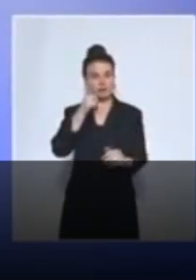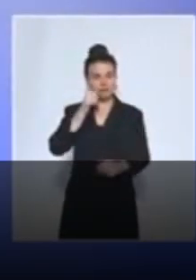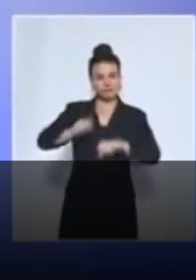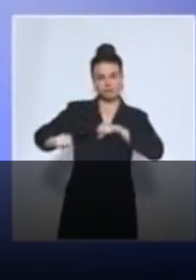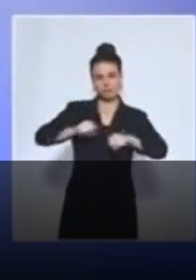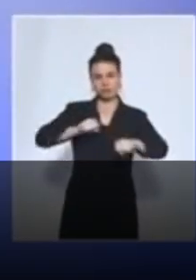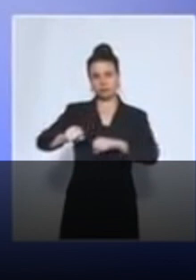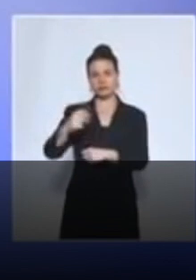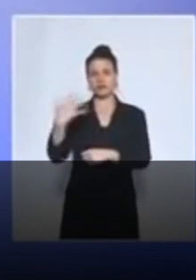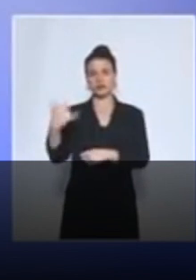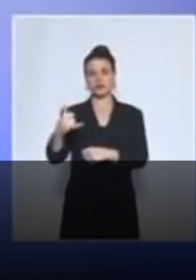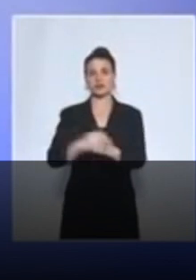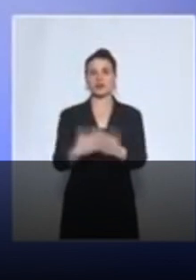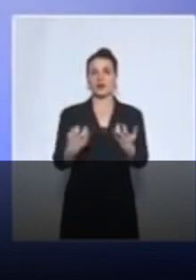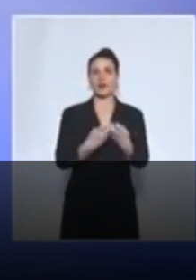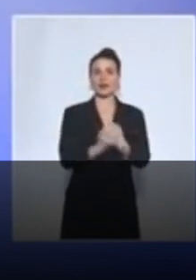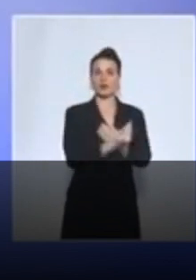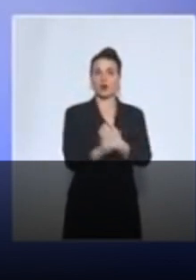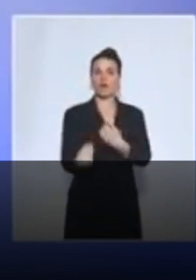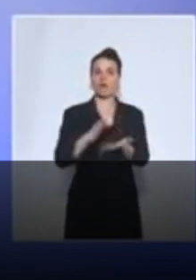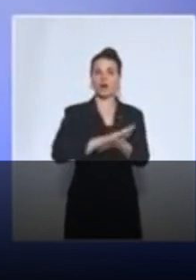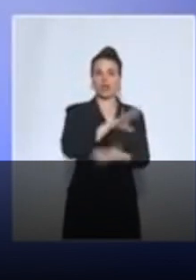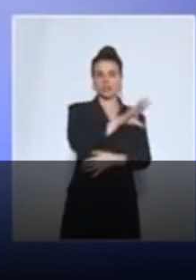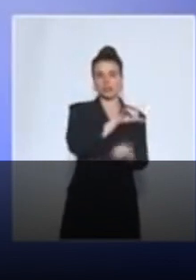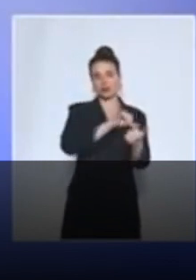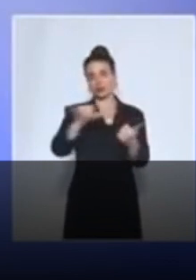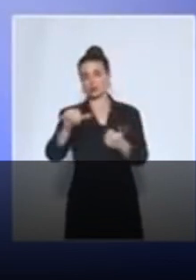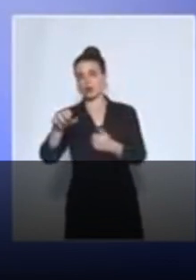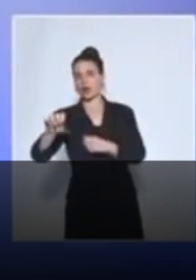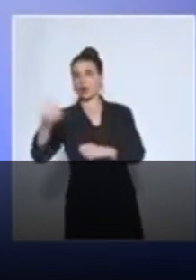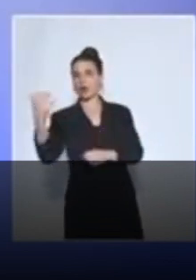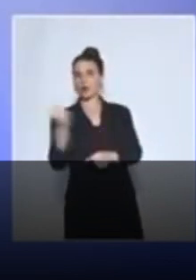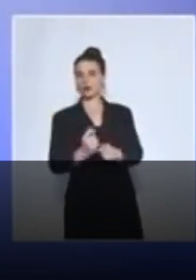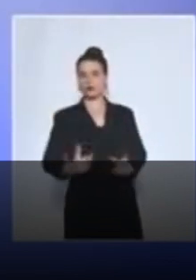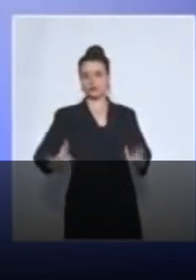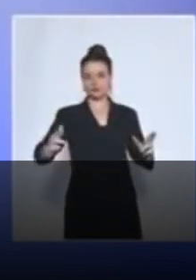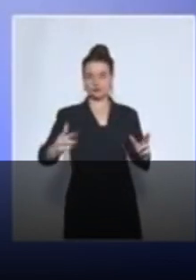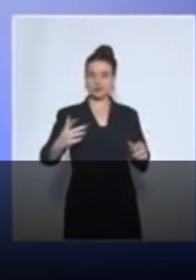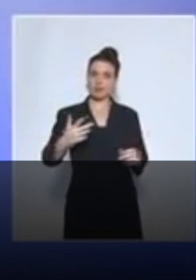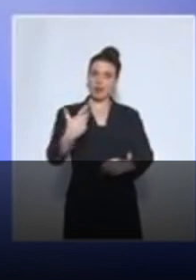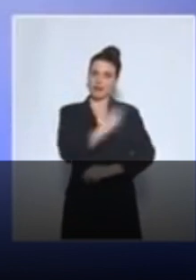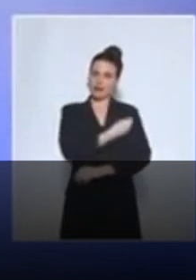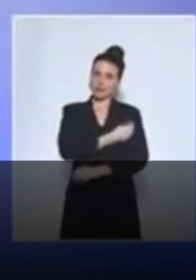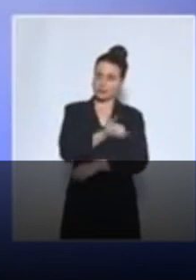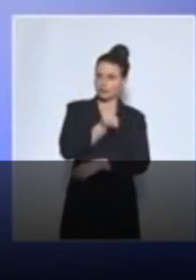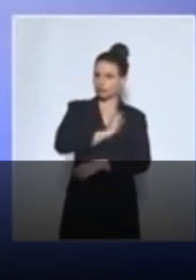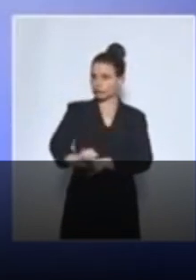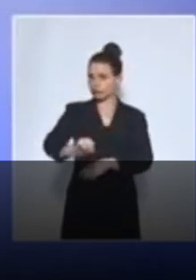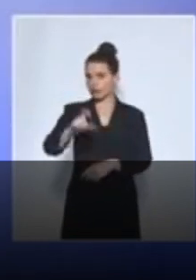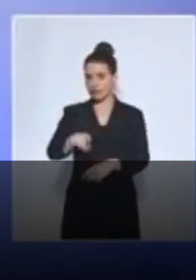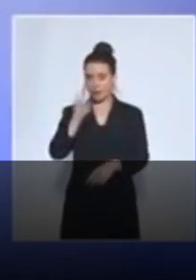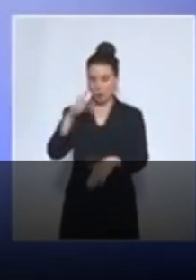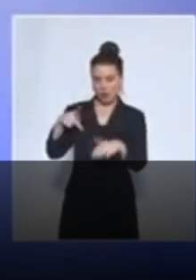vaccination des enfants de 5 à 11 ans, qui a démarré doucement. Même si je sais que beaucoup de